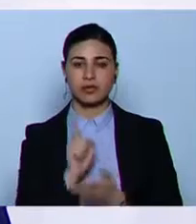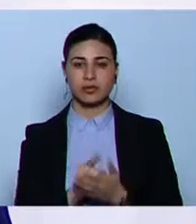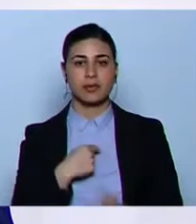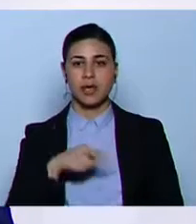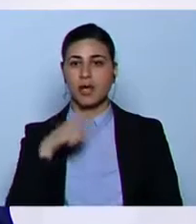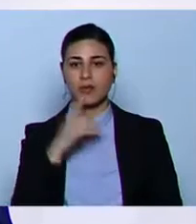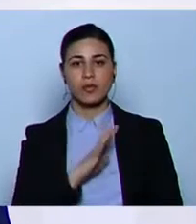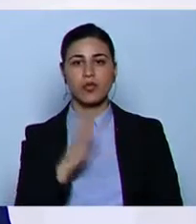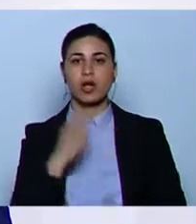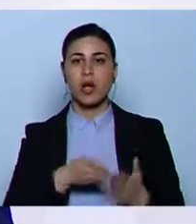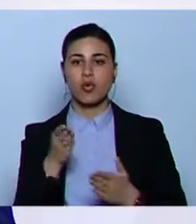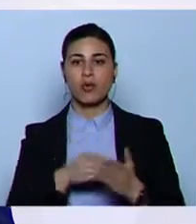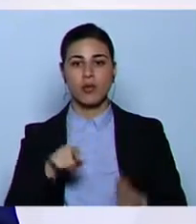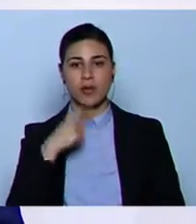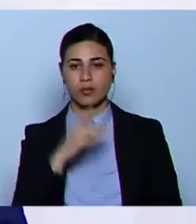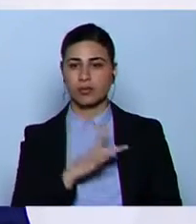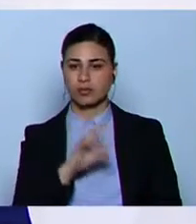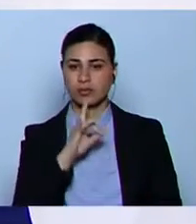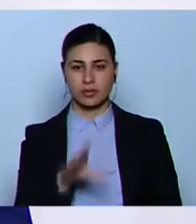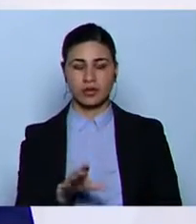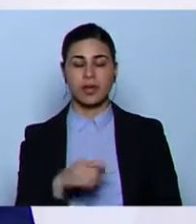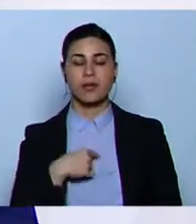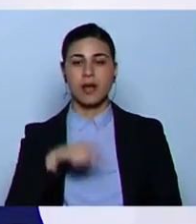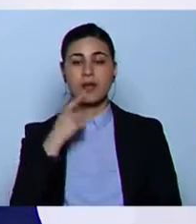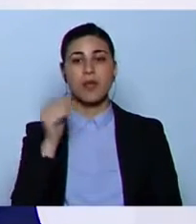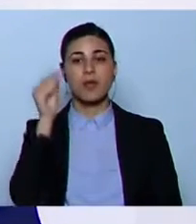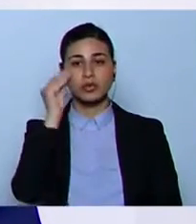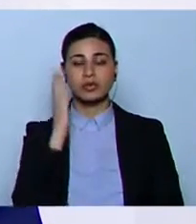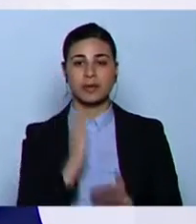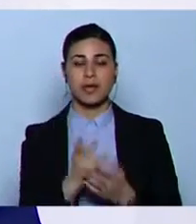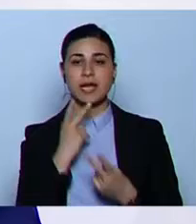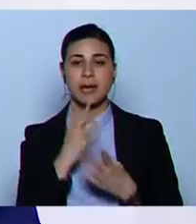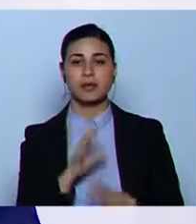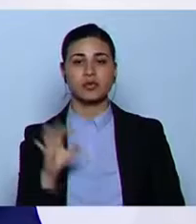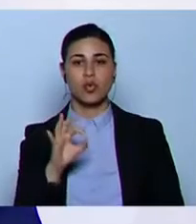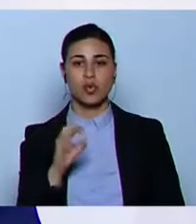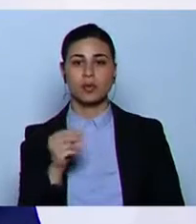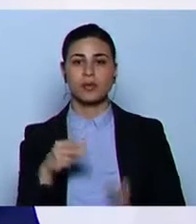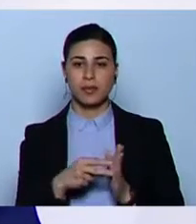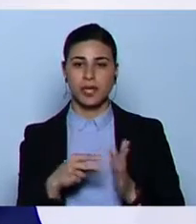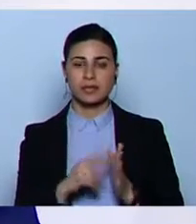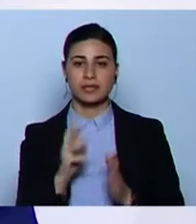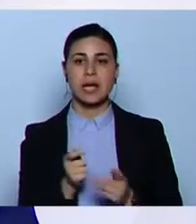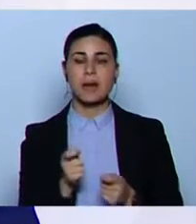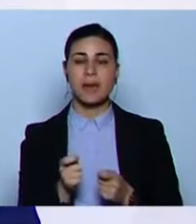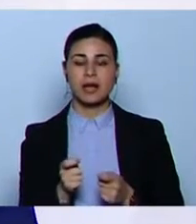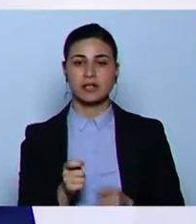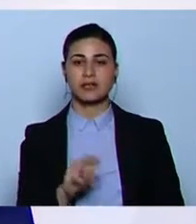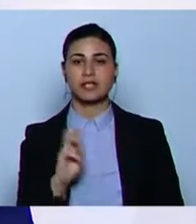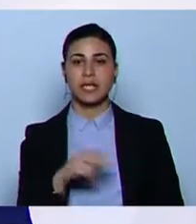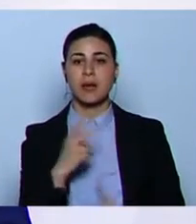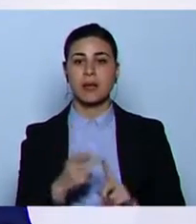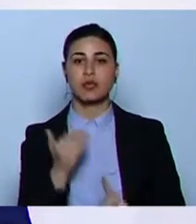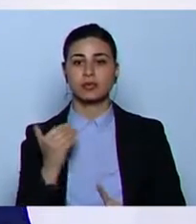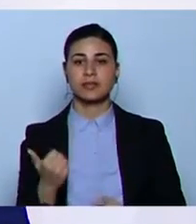არ მითქვია, რომ უნდა გავაუქმოთ. მე ვთქვი, რომ არის მოსაზრება ერთი მხრივ ეფექტიანობის, ხარჯის ეფექტურობისა და მართვის ეფექტიანობის, მეორე